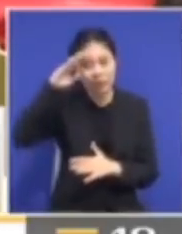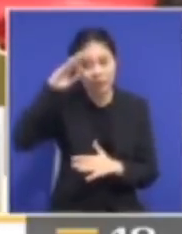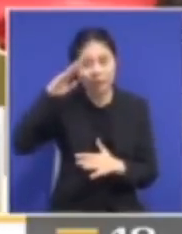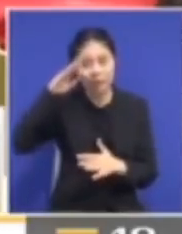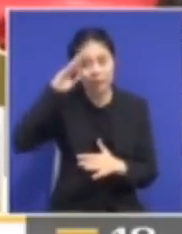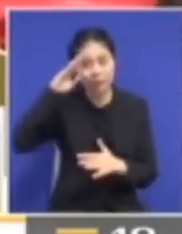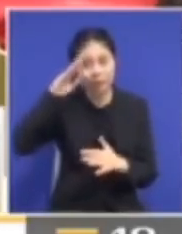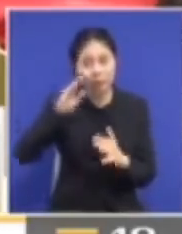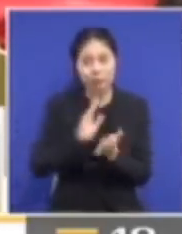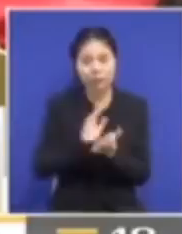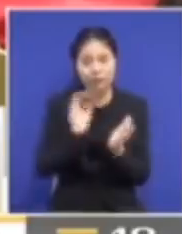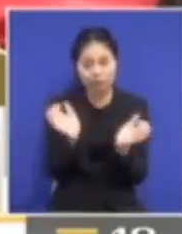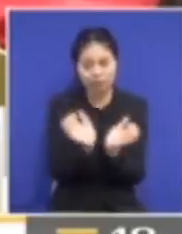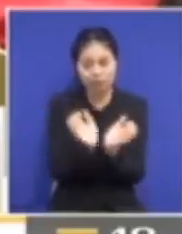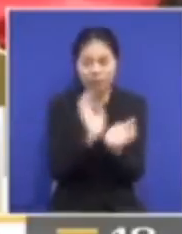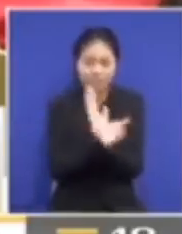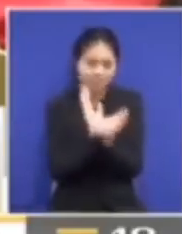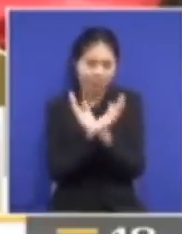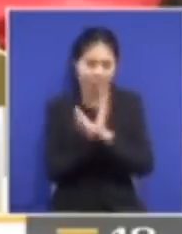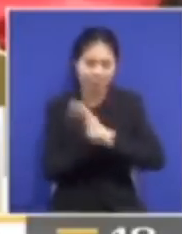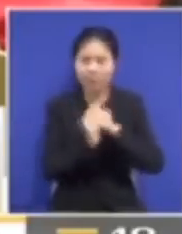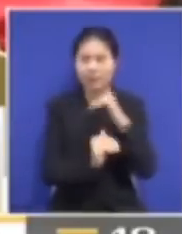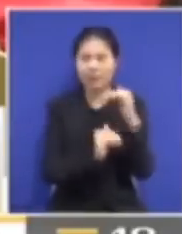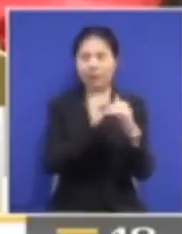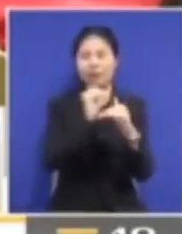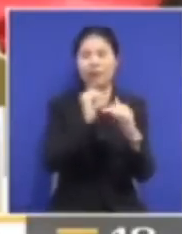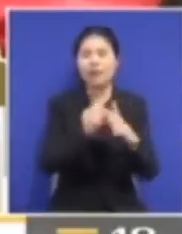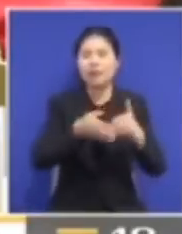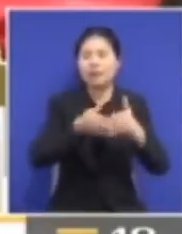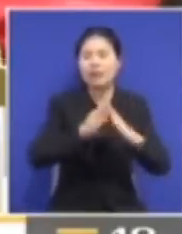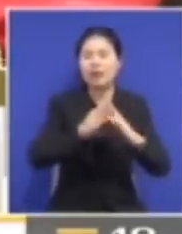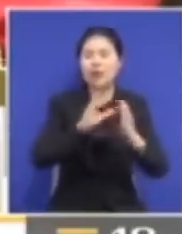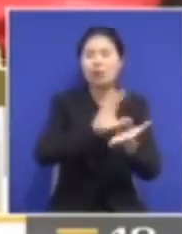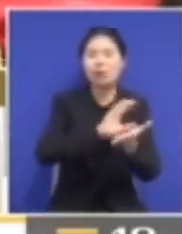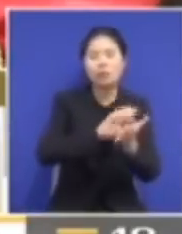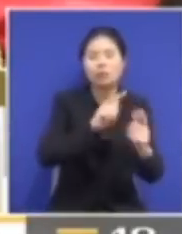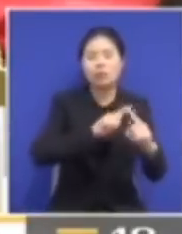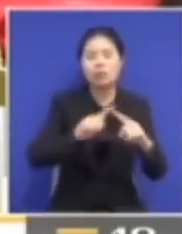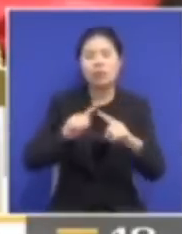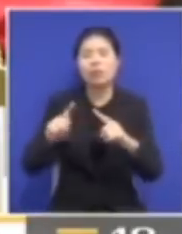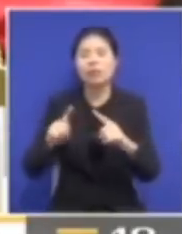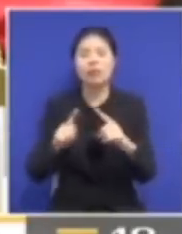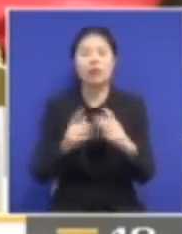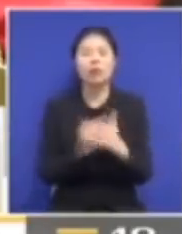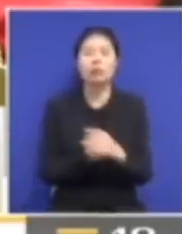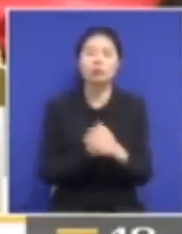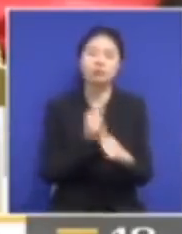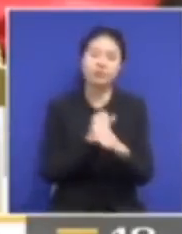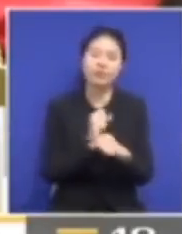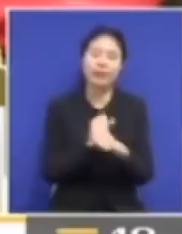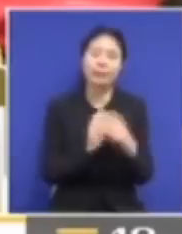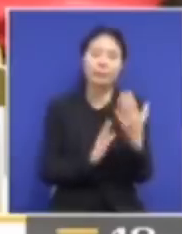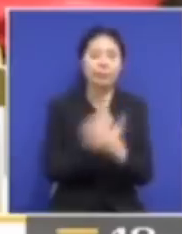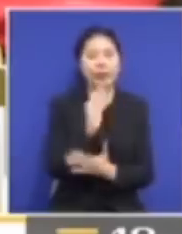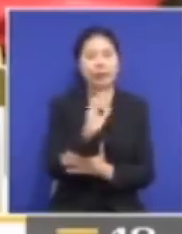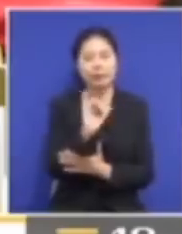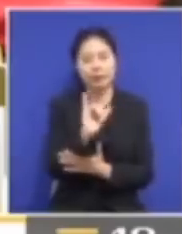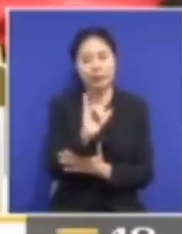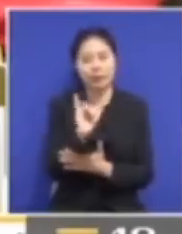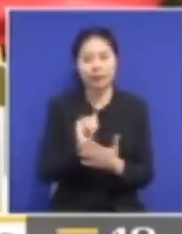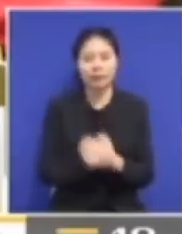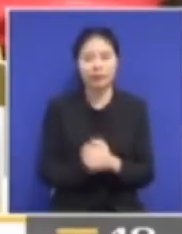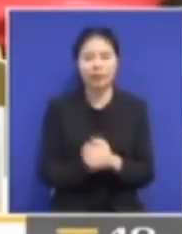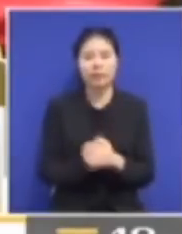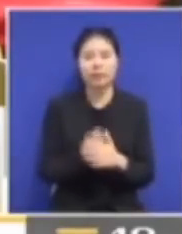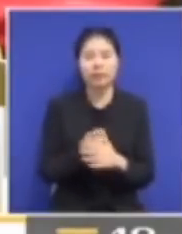ะครับไม่มีปัญญาทำตั้งคณะกรรมการแล้วทำไม่ได้จนกระทั่งหมดเวลาผมเชื่อว่าท่านประธานก็ทราบดีว่าอะไรเป็